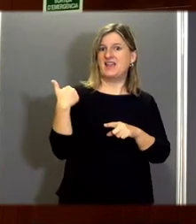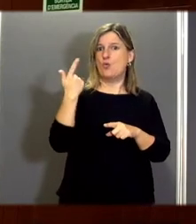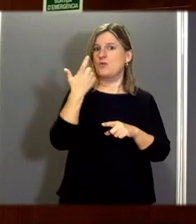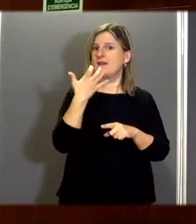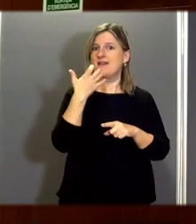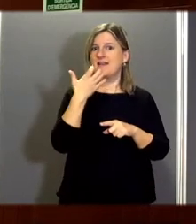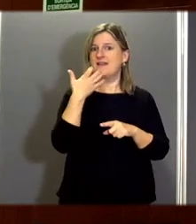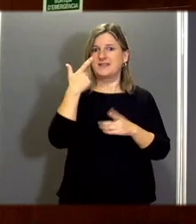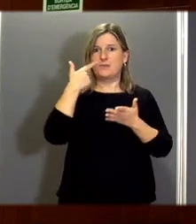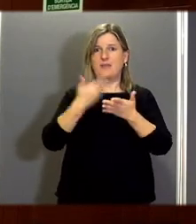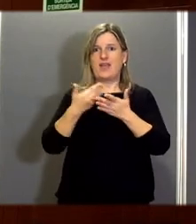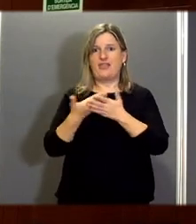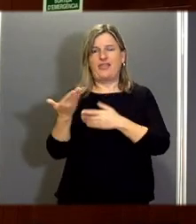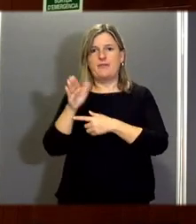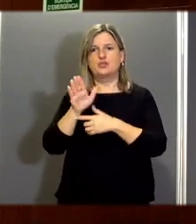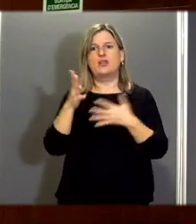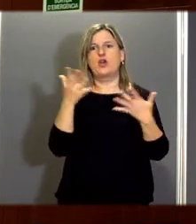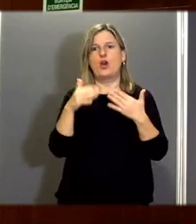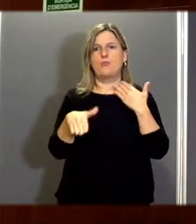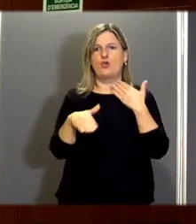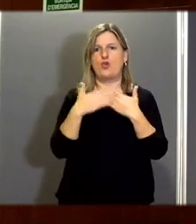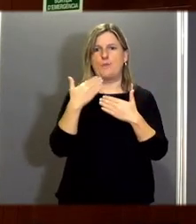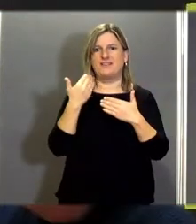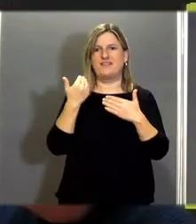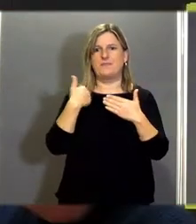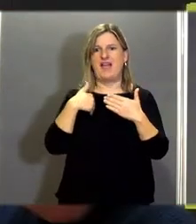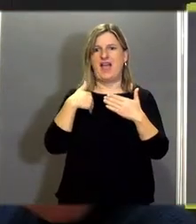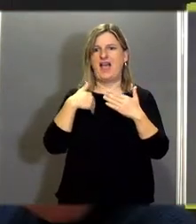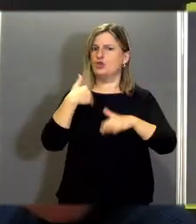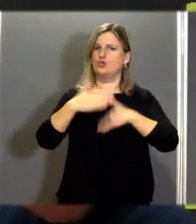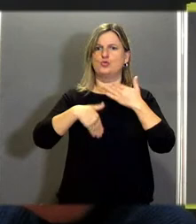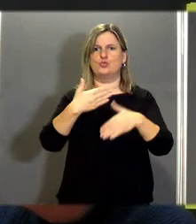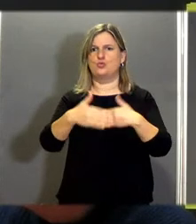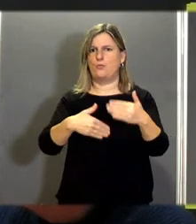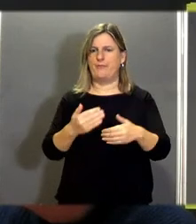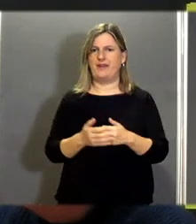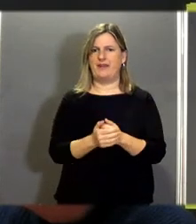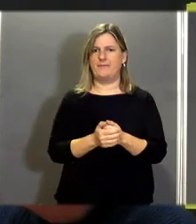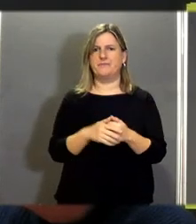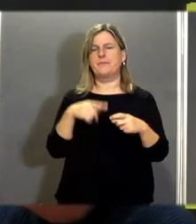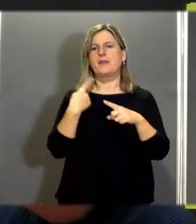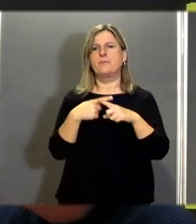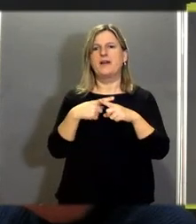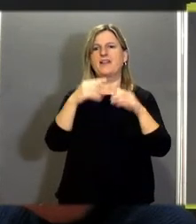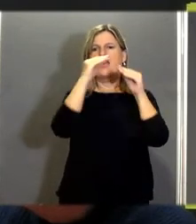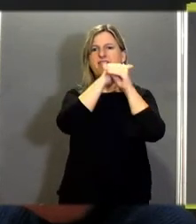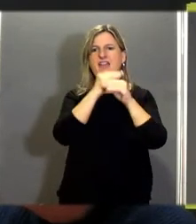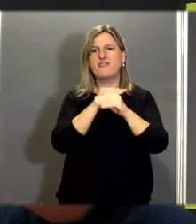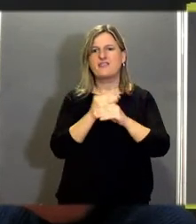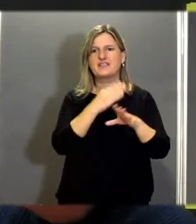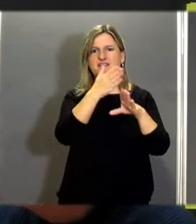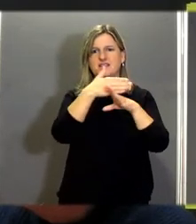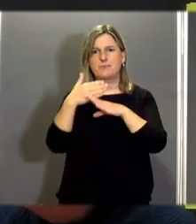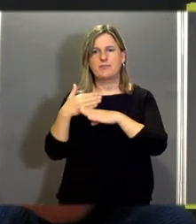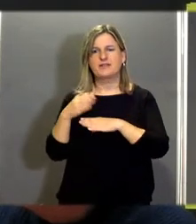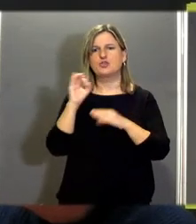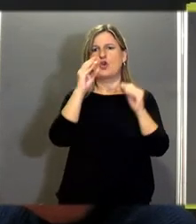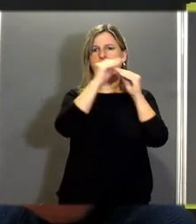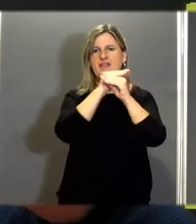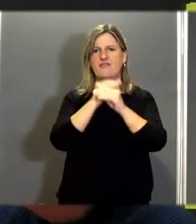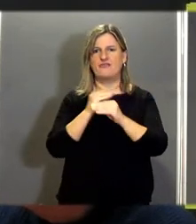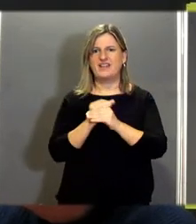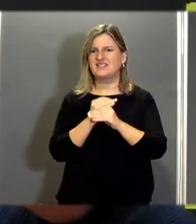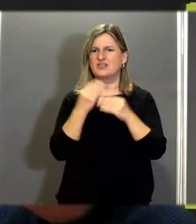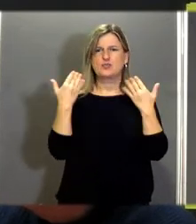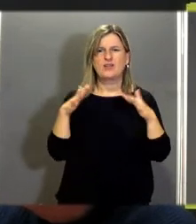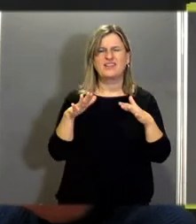exemple de com comencem a superar-ho, de com comencem a superar les diferències entre partits, les diferències entre el que